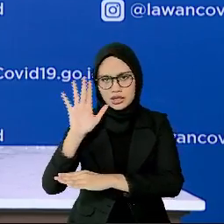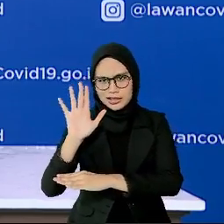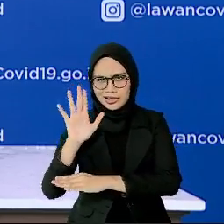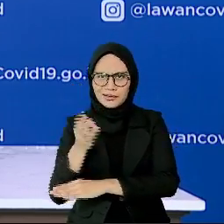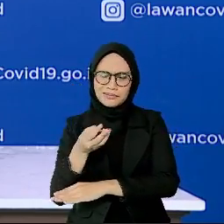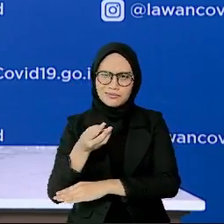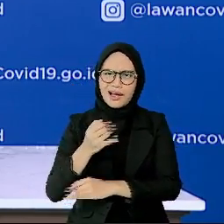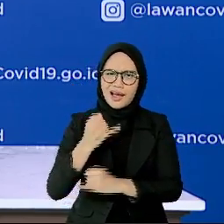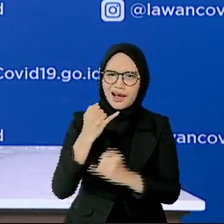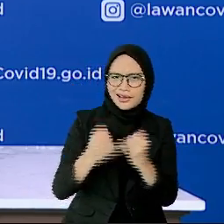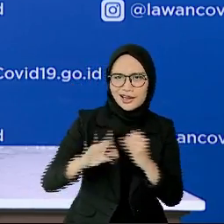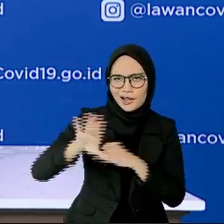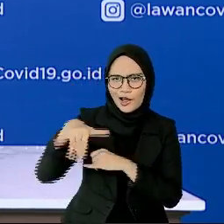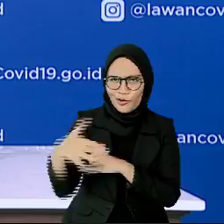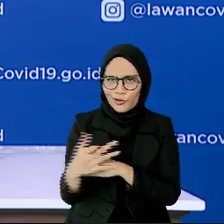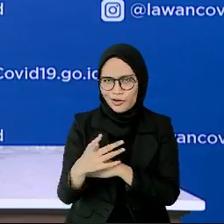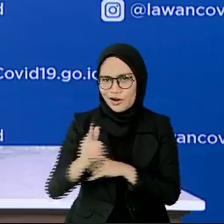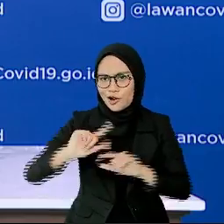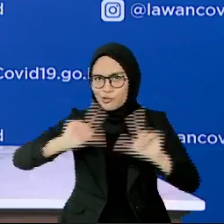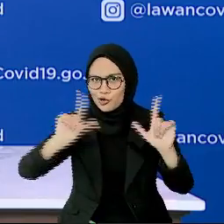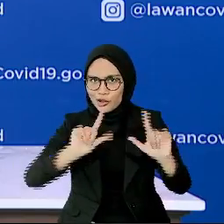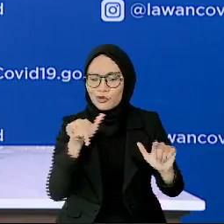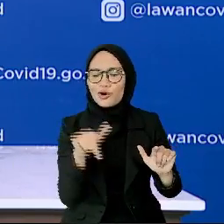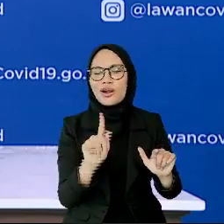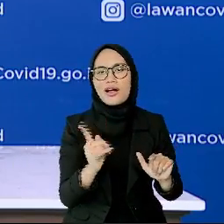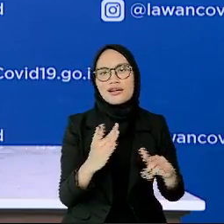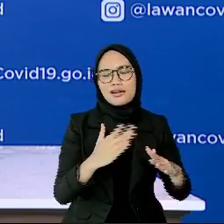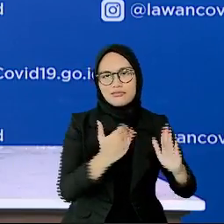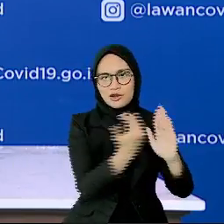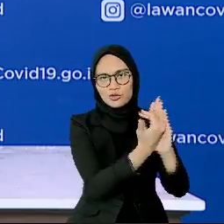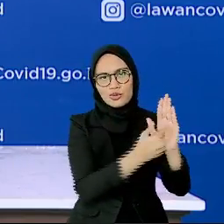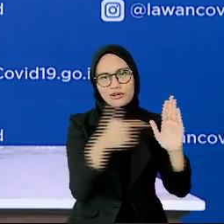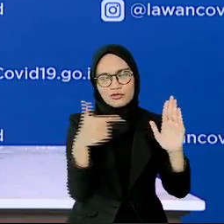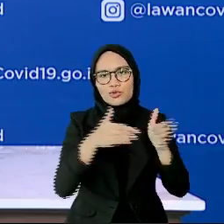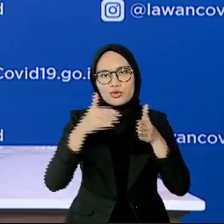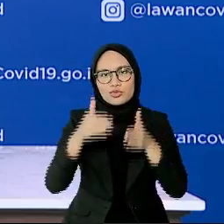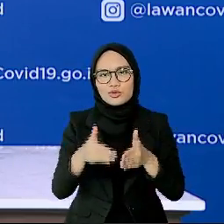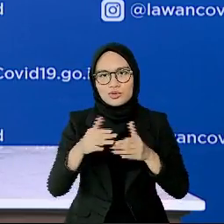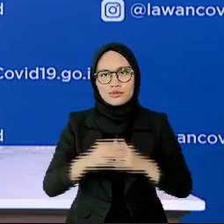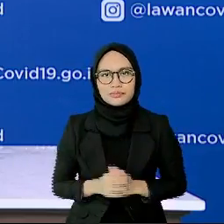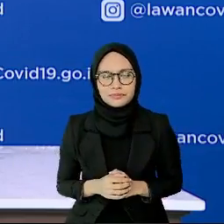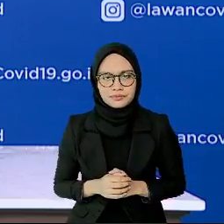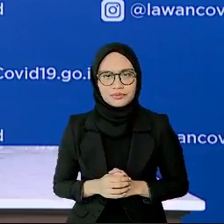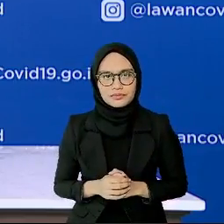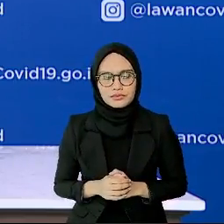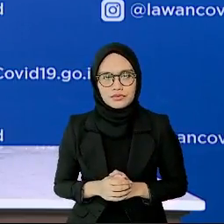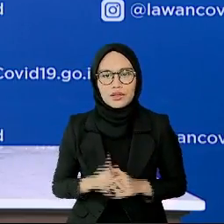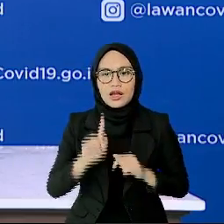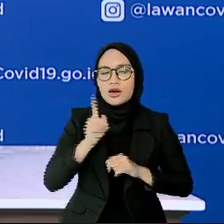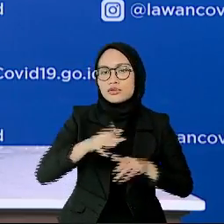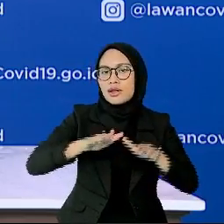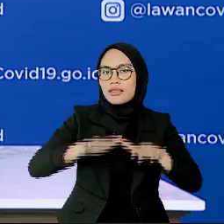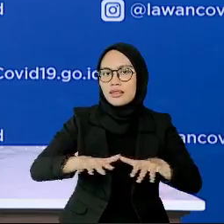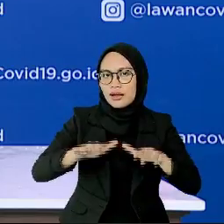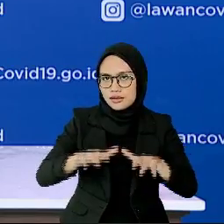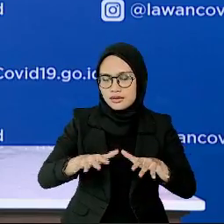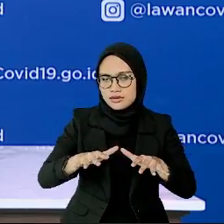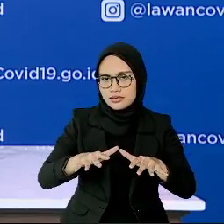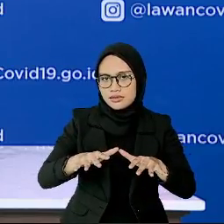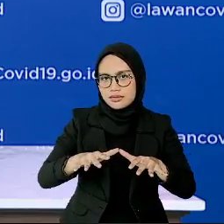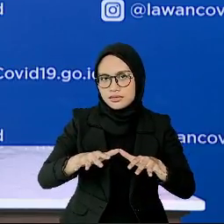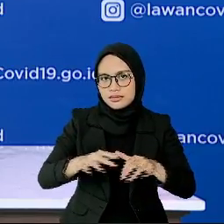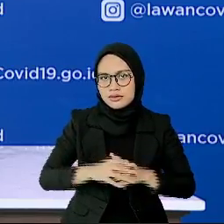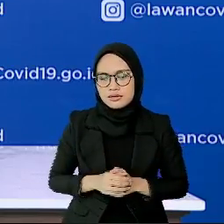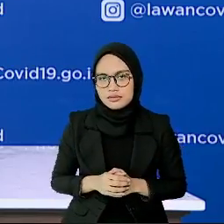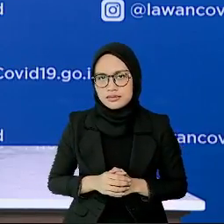tahun. Strategi yang disusun diharapkan dapat menjadi dasar kebijakan yang efektif dan inklusif dengan menekankan